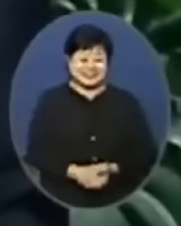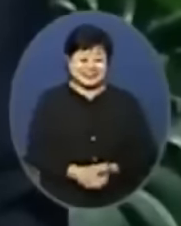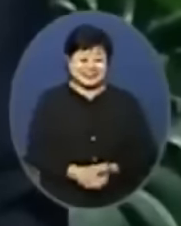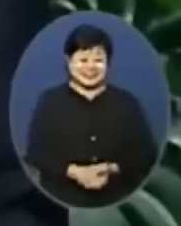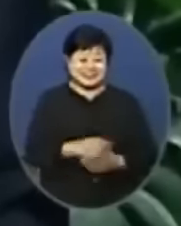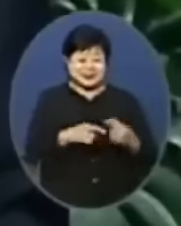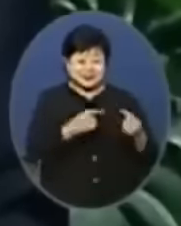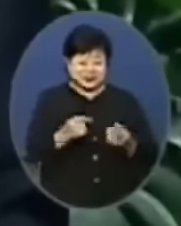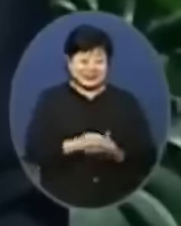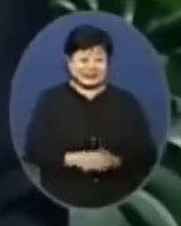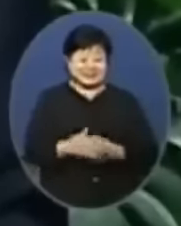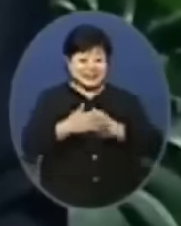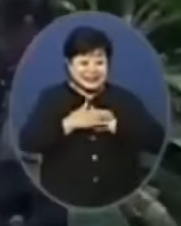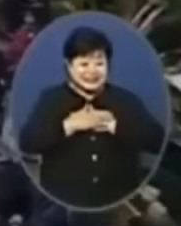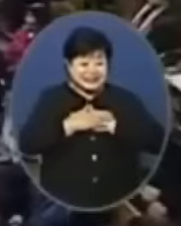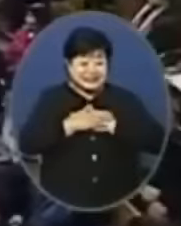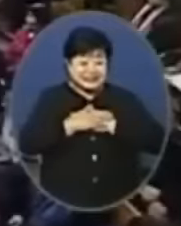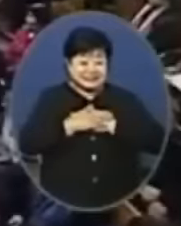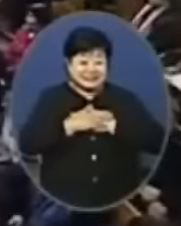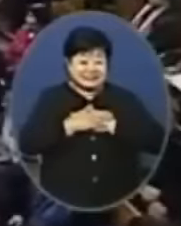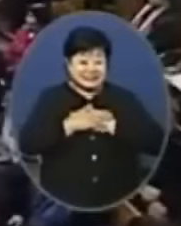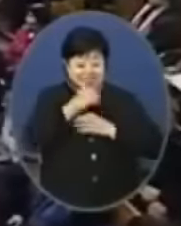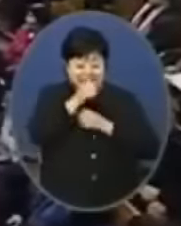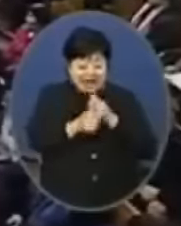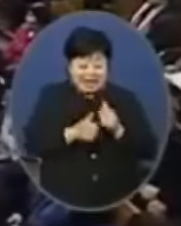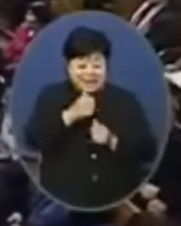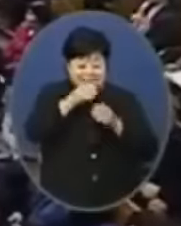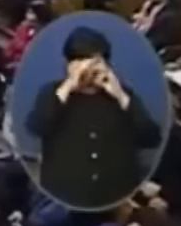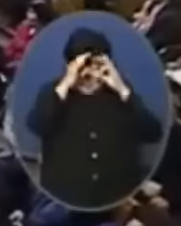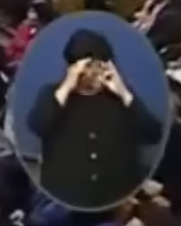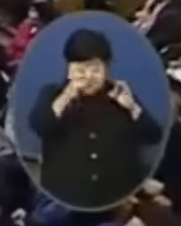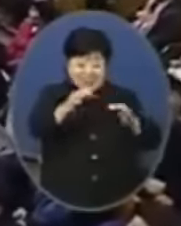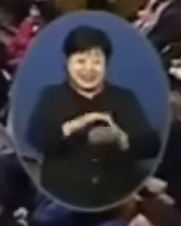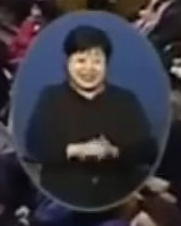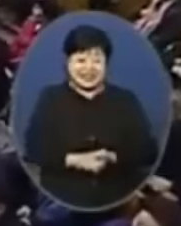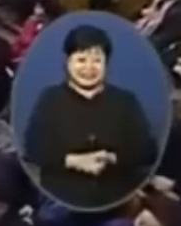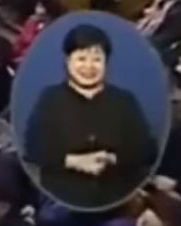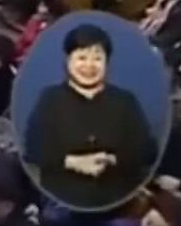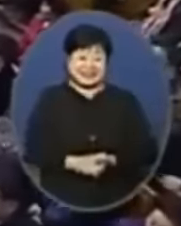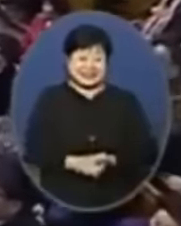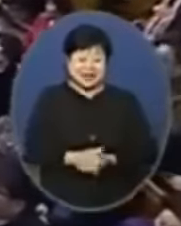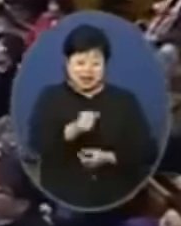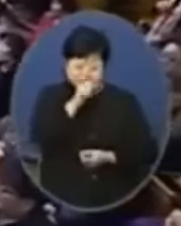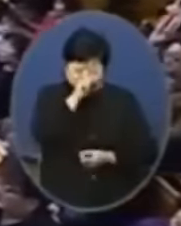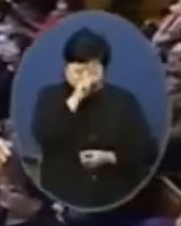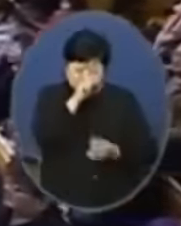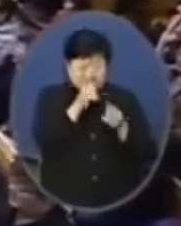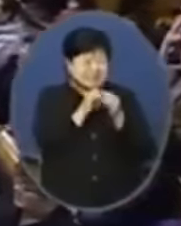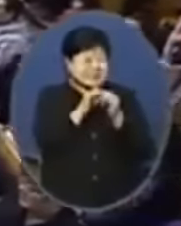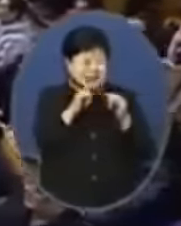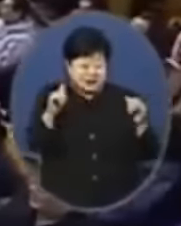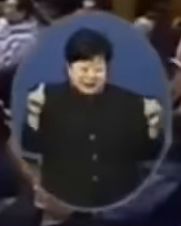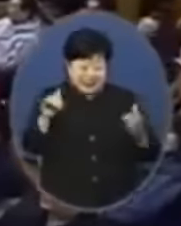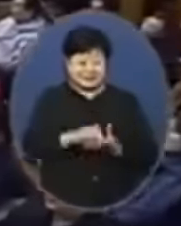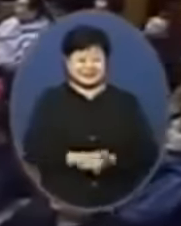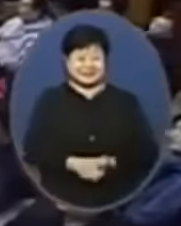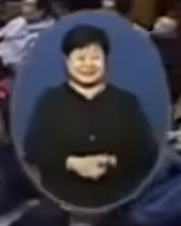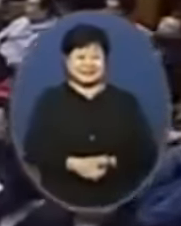한번 따라 말씀해 주시죠. 나는 하나님 보시기에 좋은 사람이다.